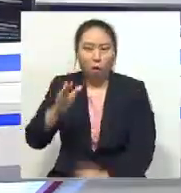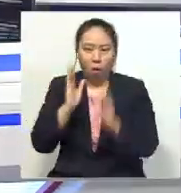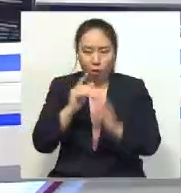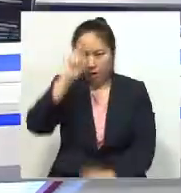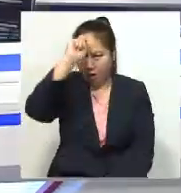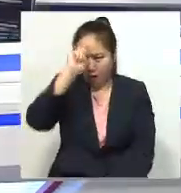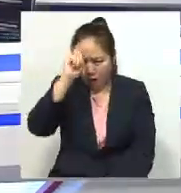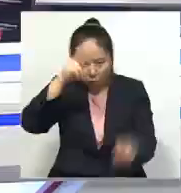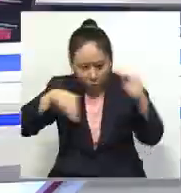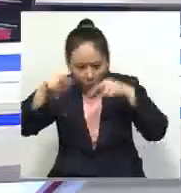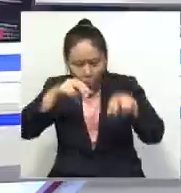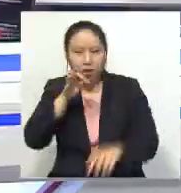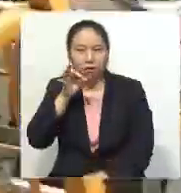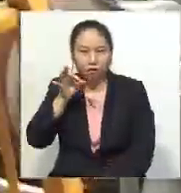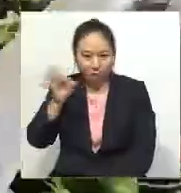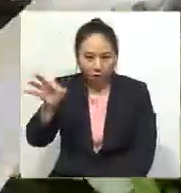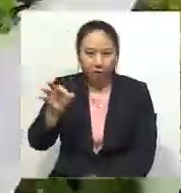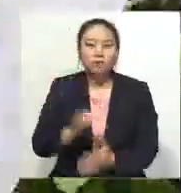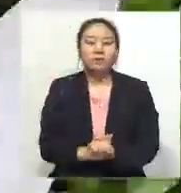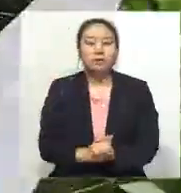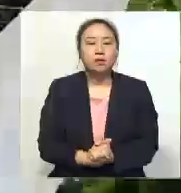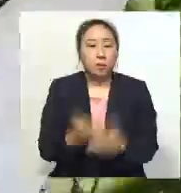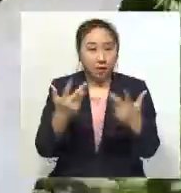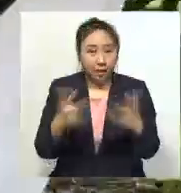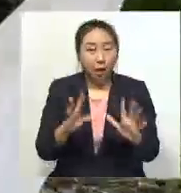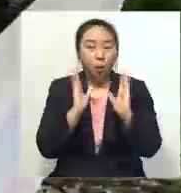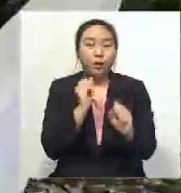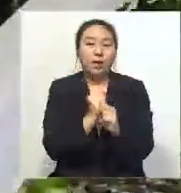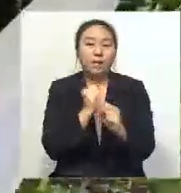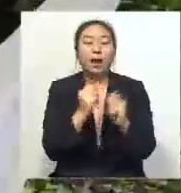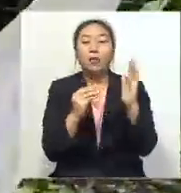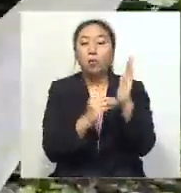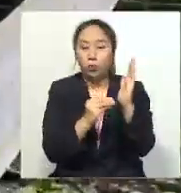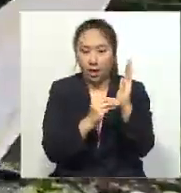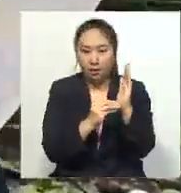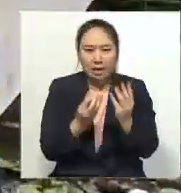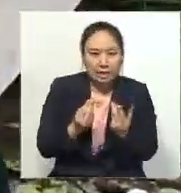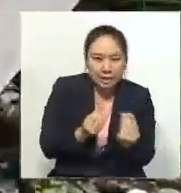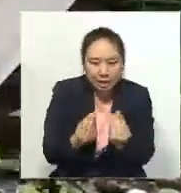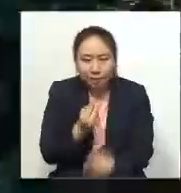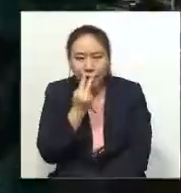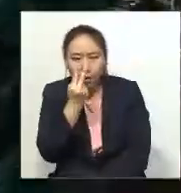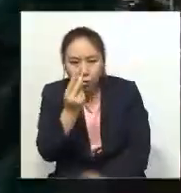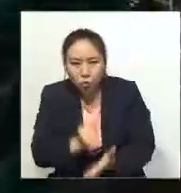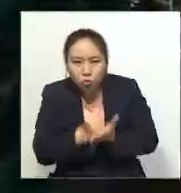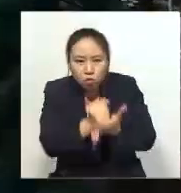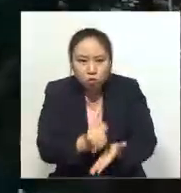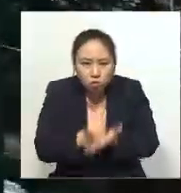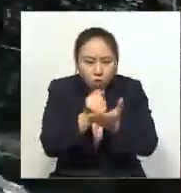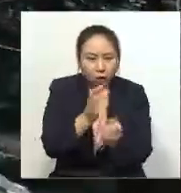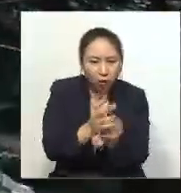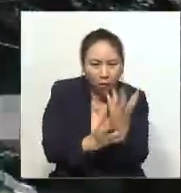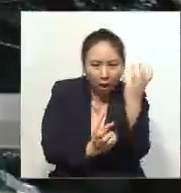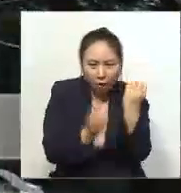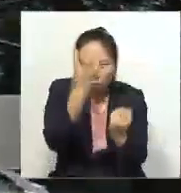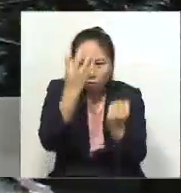ควบคุมงานแล้วค่ะและหลังจากเกิดเหตุนะคะทางเจ้าหน้าที่ของกรุงเทพมหานครก็เร่งลงพื้นที่ไปเนี่ยค่ะไปช่วยกันตัดกิ่ง